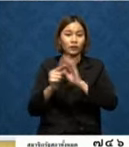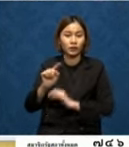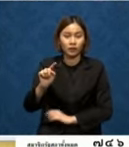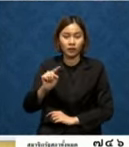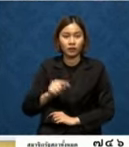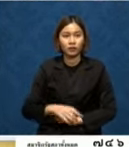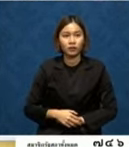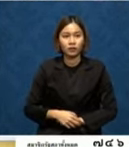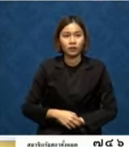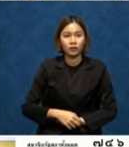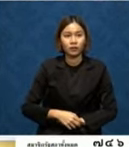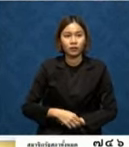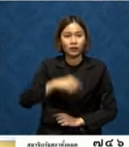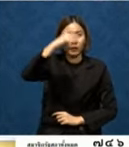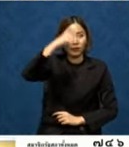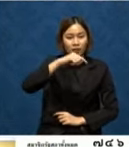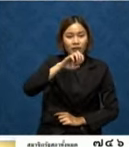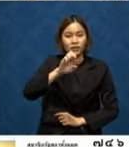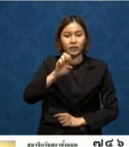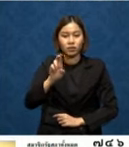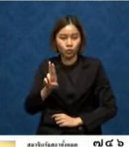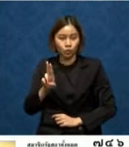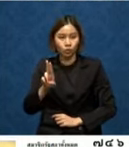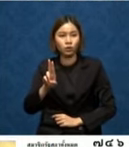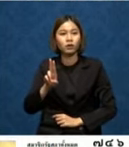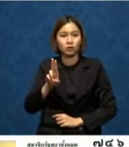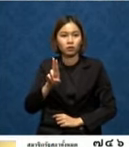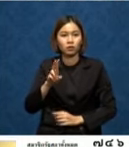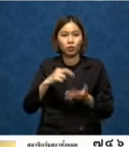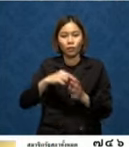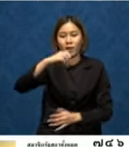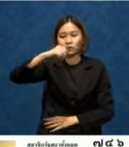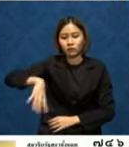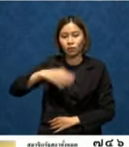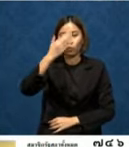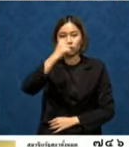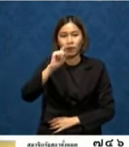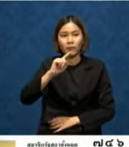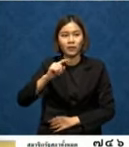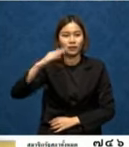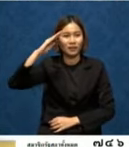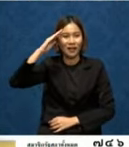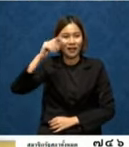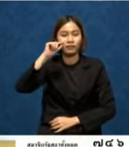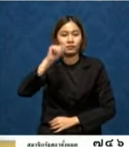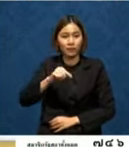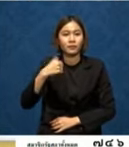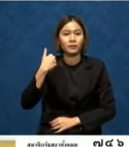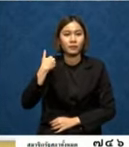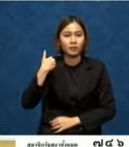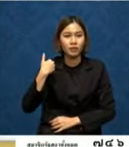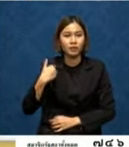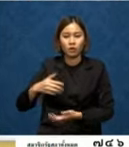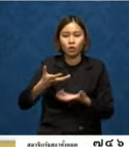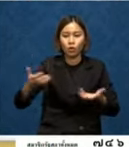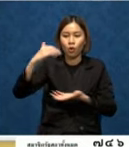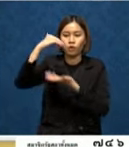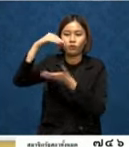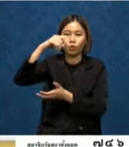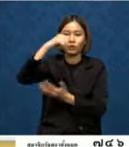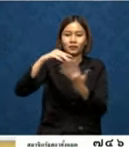ไทย EUหรือไทยแคนาดา ftaถูกตีตกไปเพราะการรัฐประหารทำให้การส่งออกของไทยเสีย